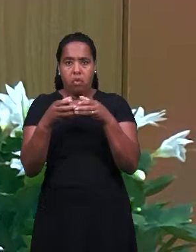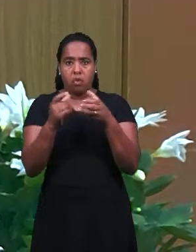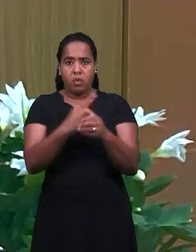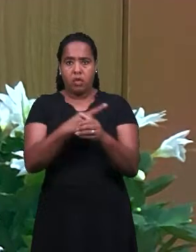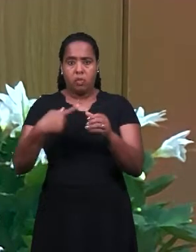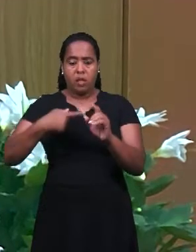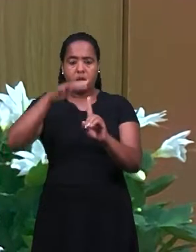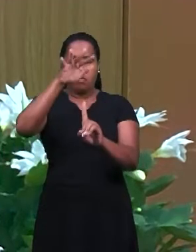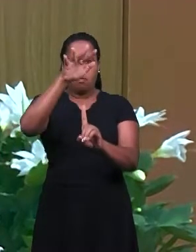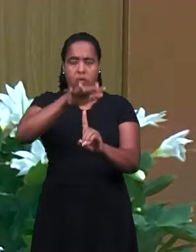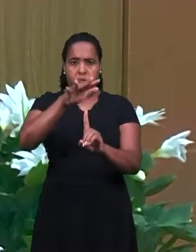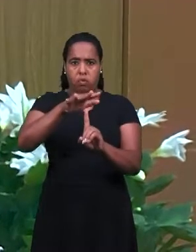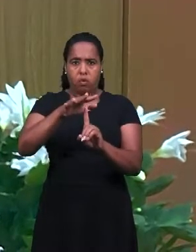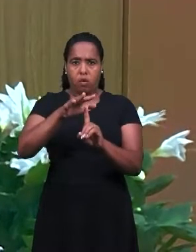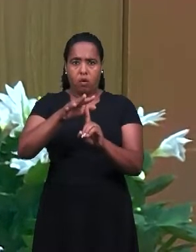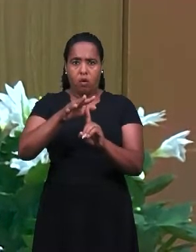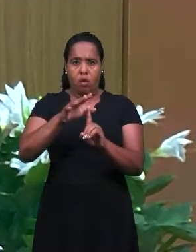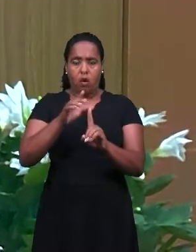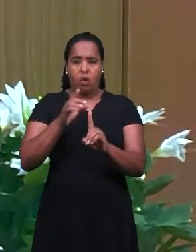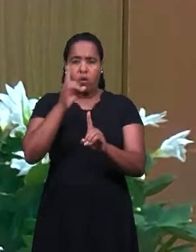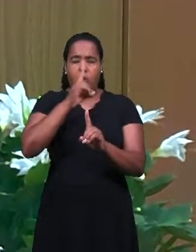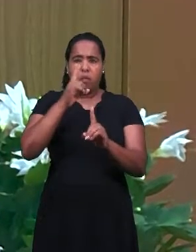пресвитеров,